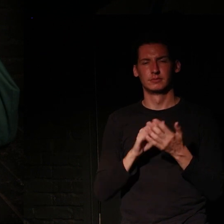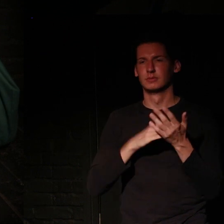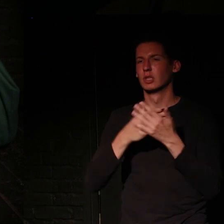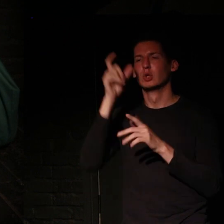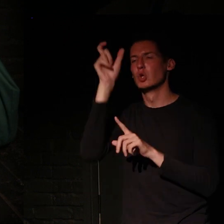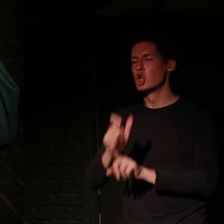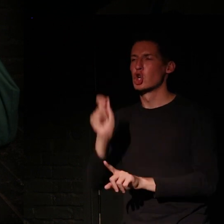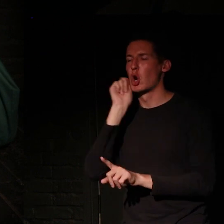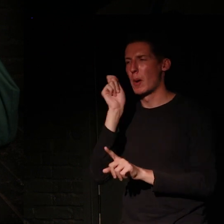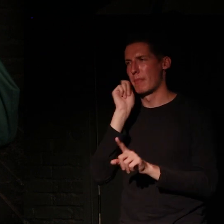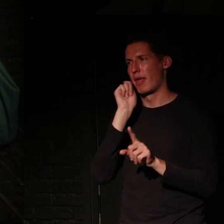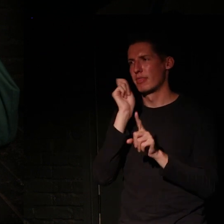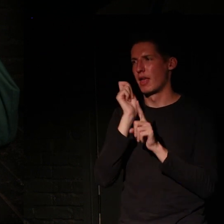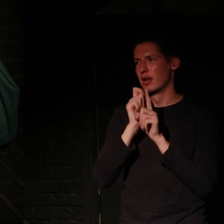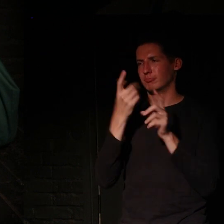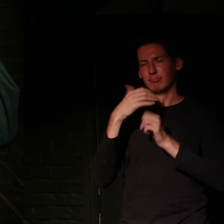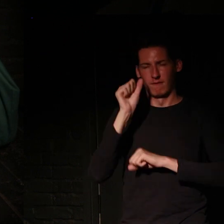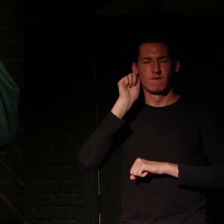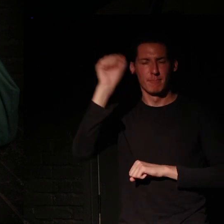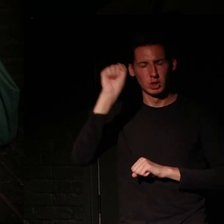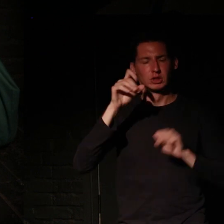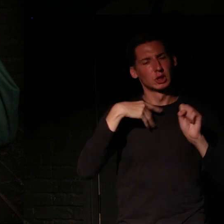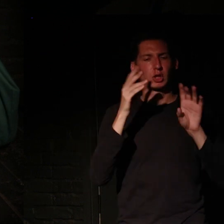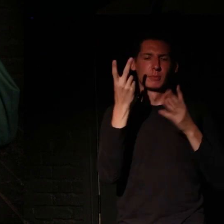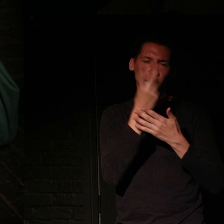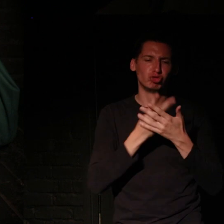wyemancypowana kobieta i znajduje tam